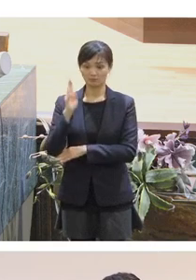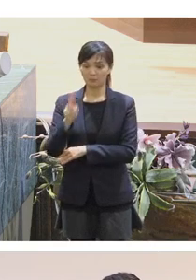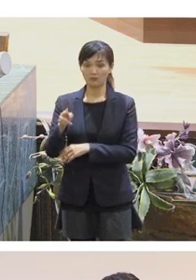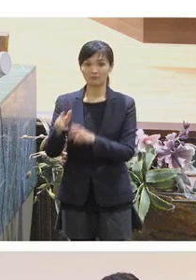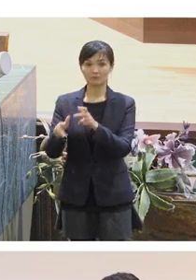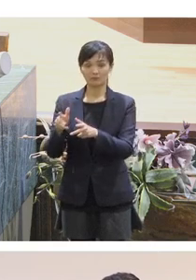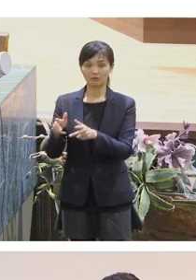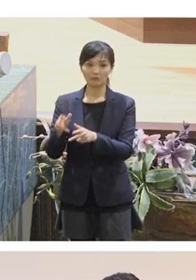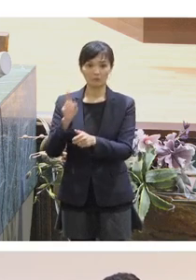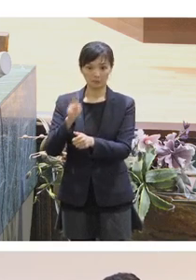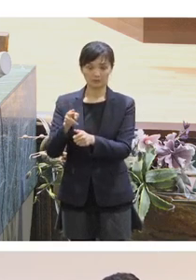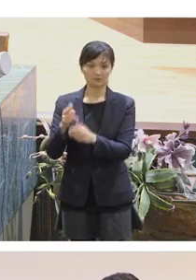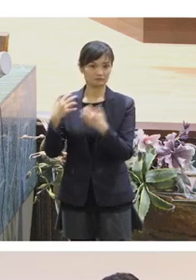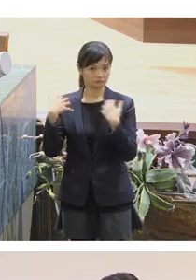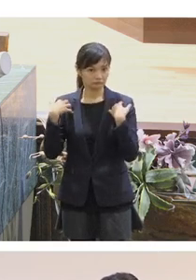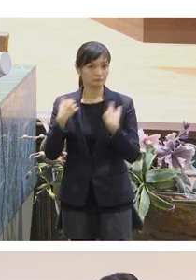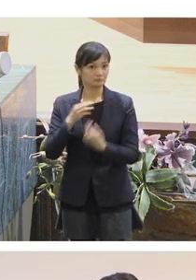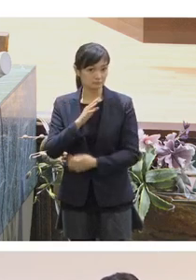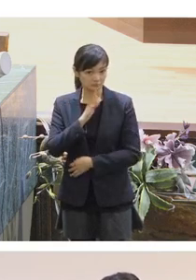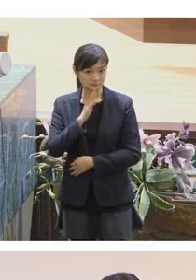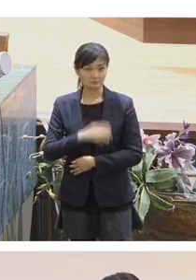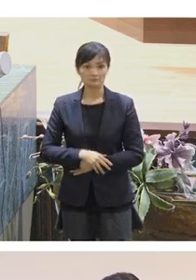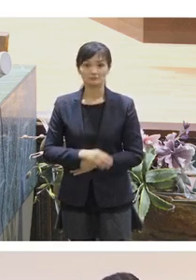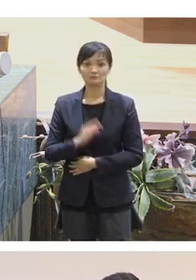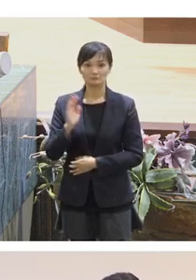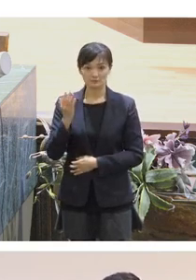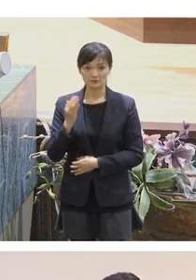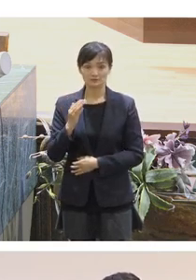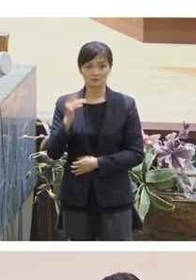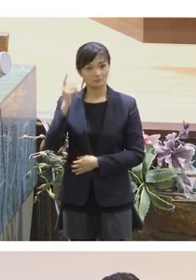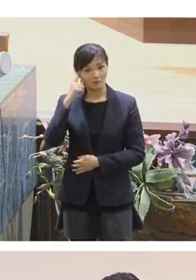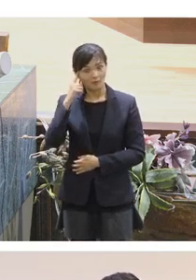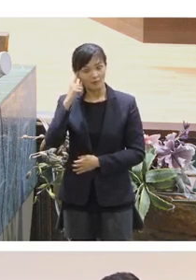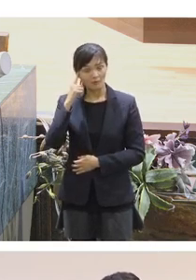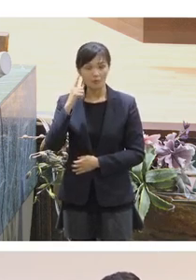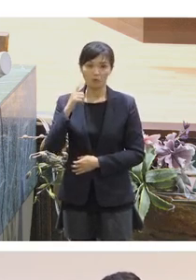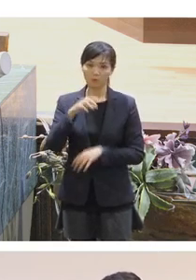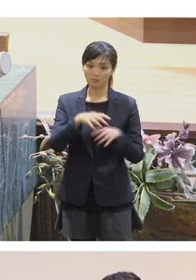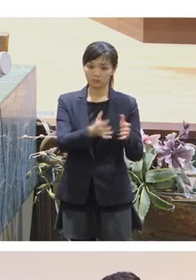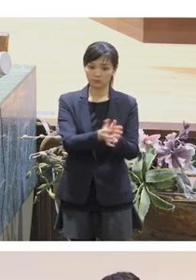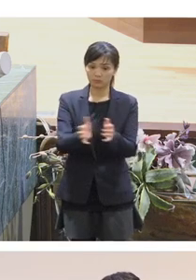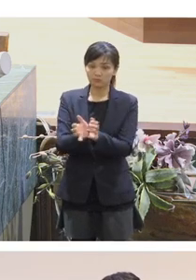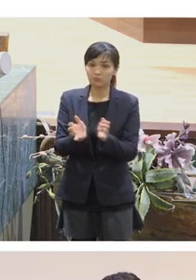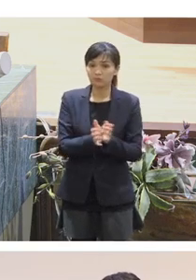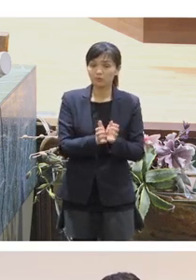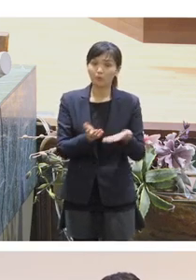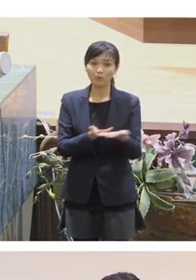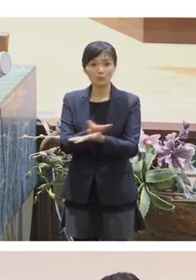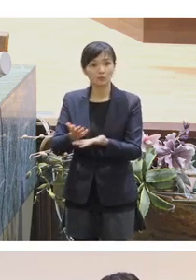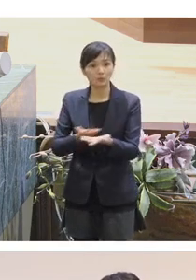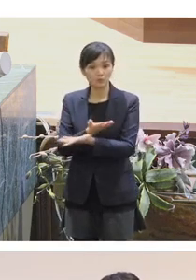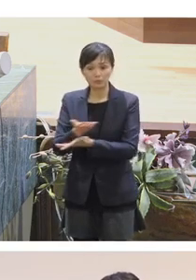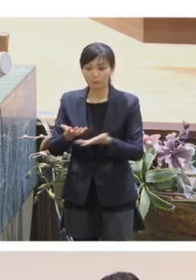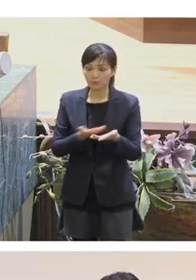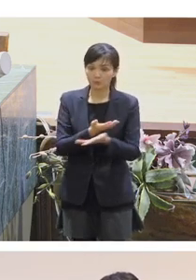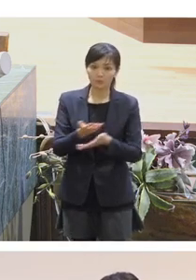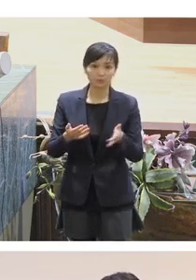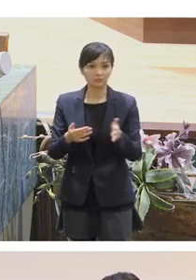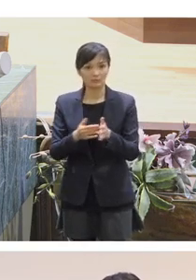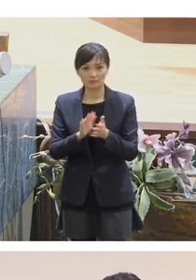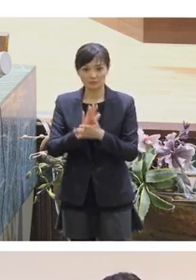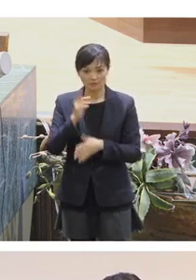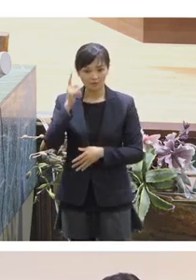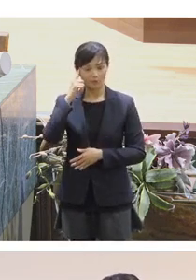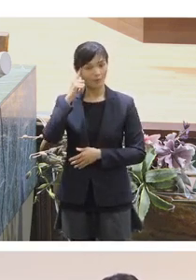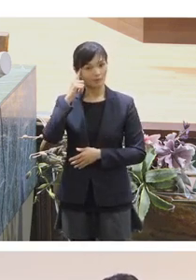那透过这样子的一个不断的互动之后，大家会觉得说，或许这个东西不